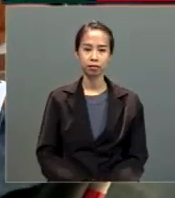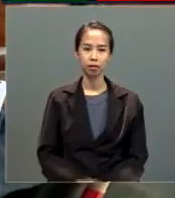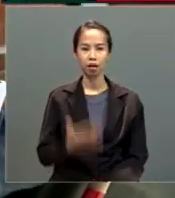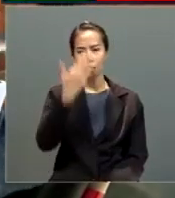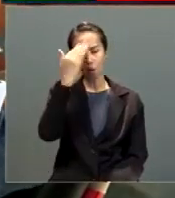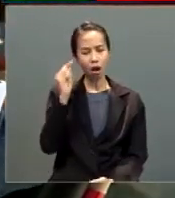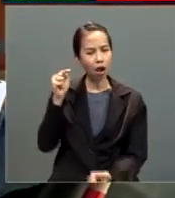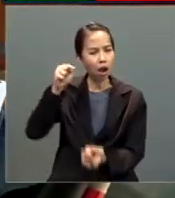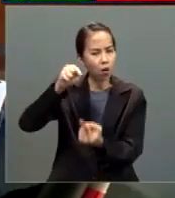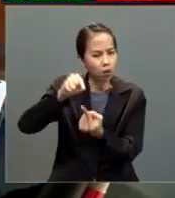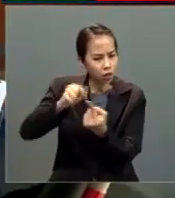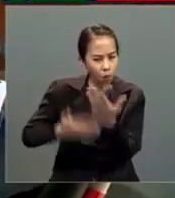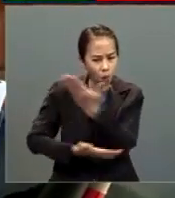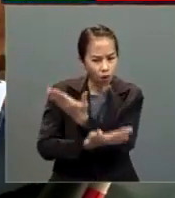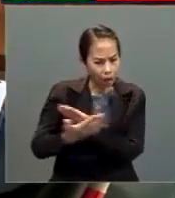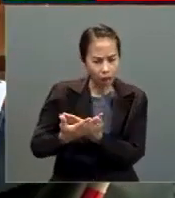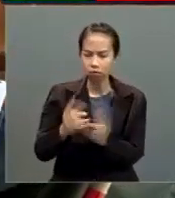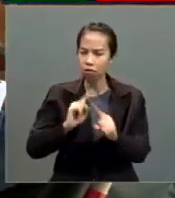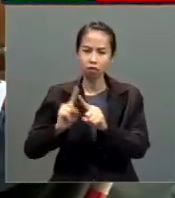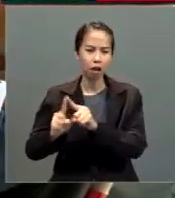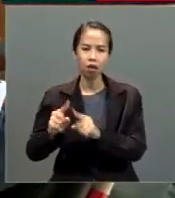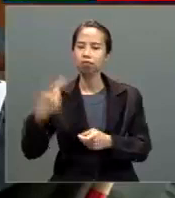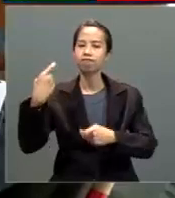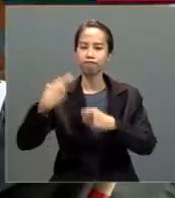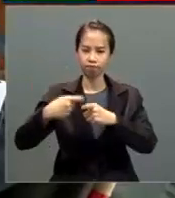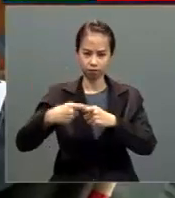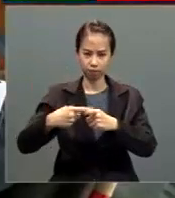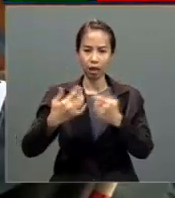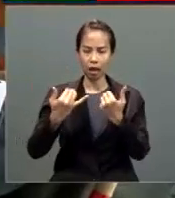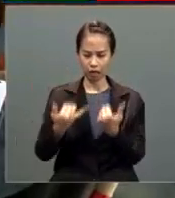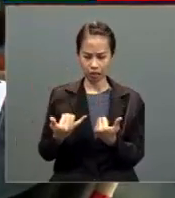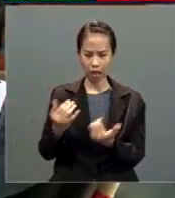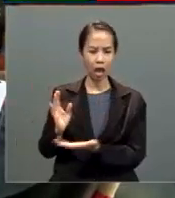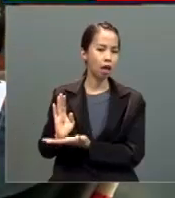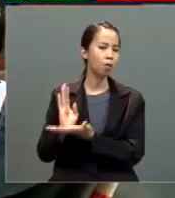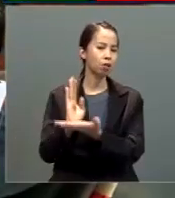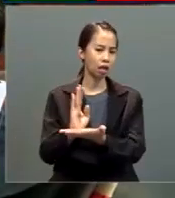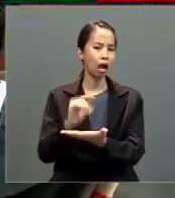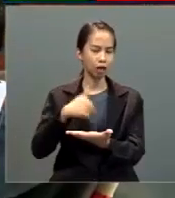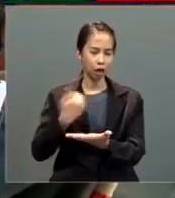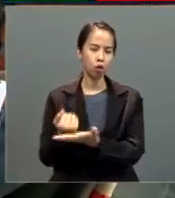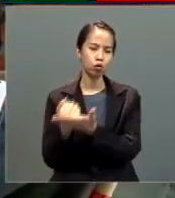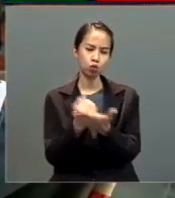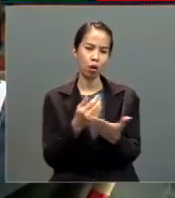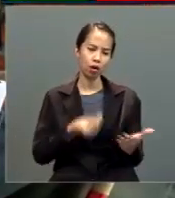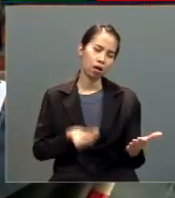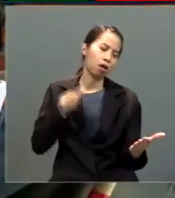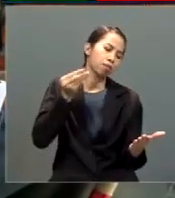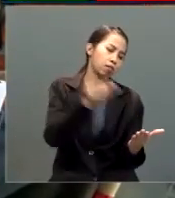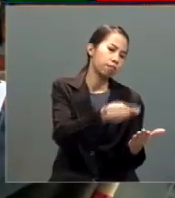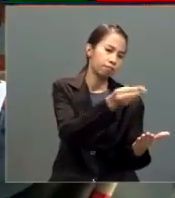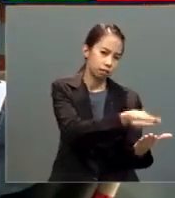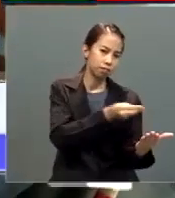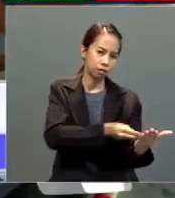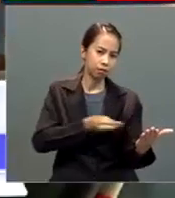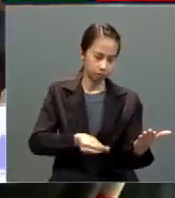งเหล่านี้ยากเพราะนั้นเราก็รับบริจาคเพื่อจะกระจายสิ่งเหล่านี้ไปให้ถึงมือสมาชิกโดยผ่านกลไกของ